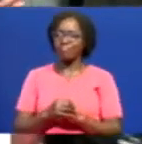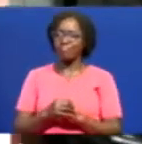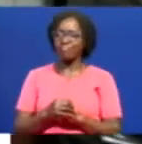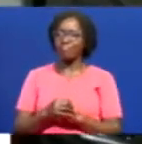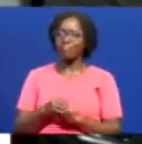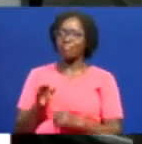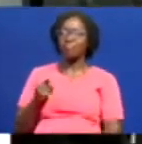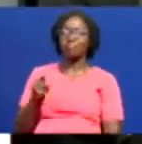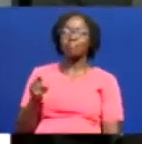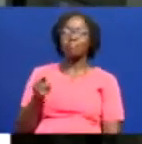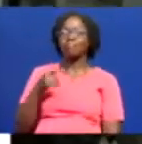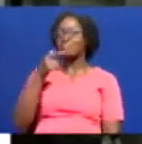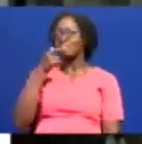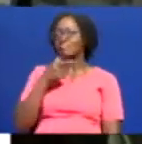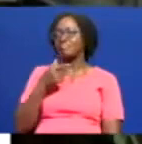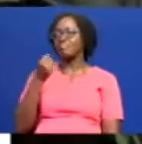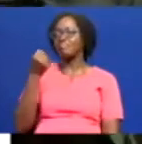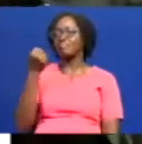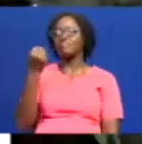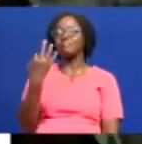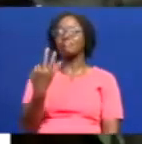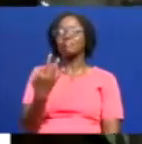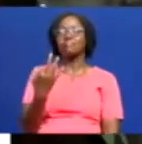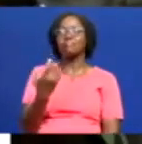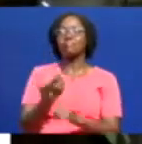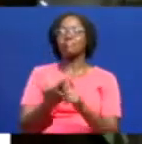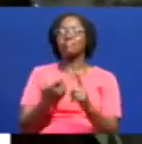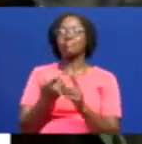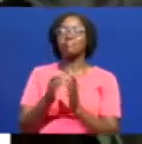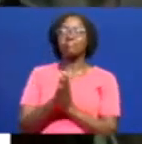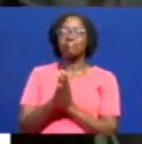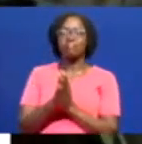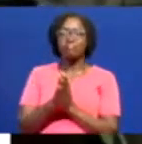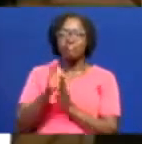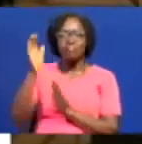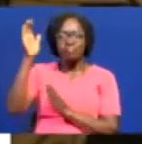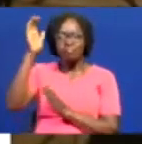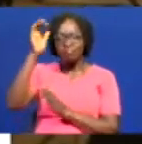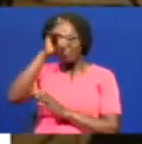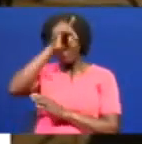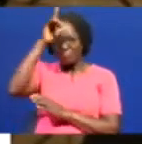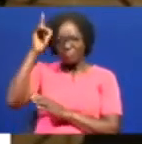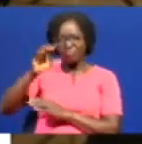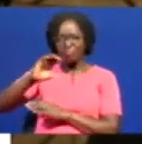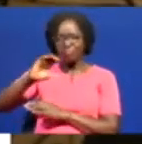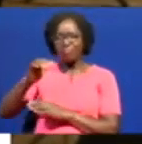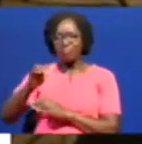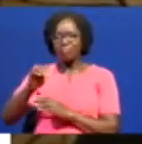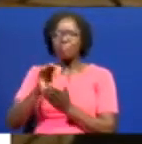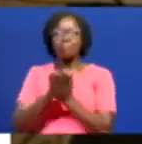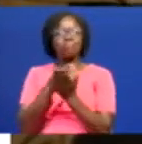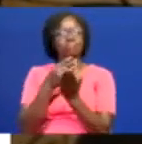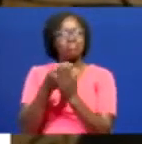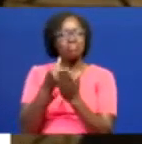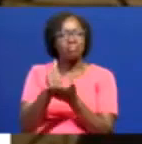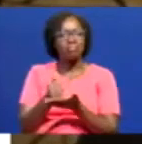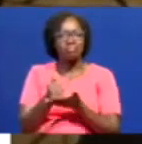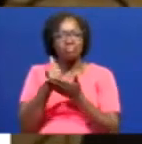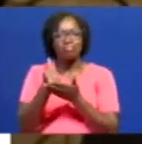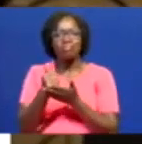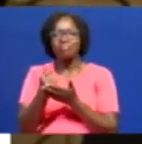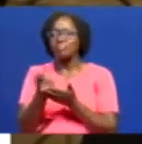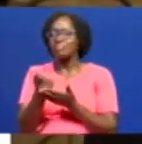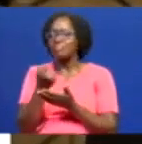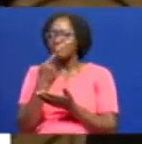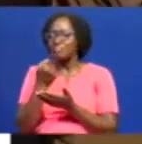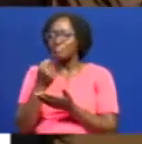Tunampata mwanamke mwenye umri wa miaka 53 kutoka eneo la Nyahururu, kaunti ya Laikipia, anayetafuta msaada wa kifedha kwa ajili ya matibabu ya